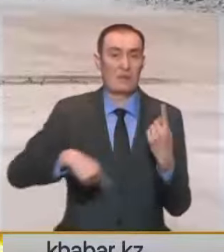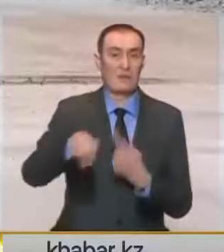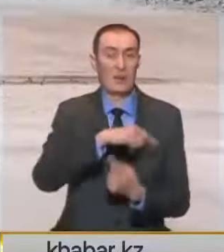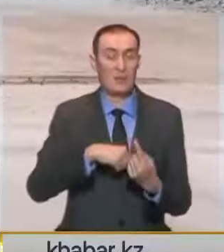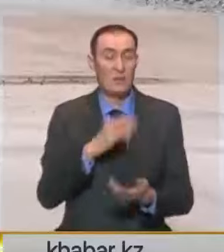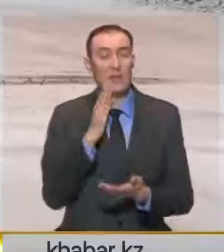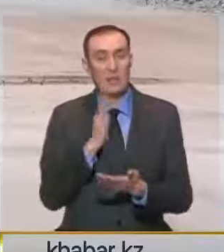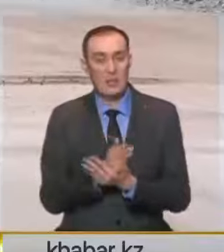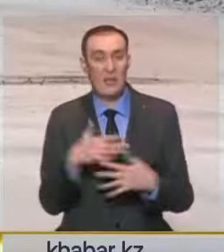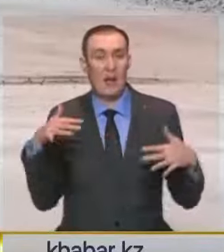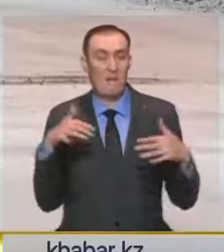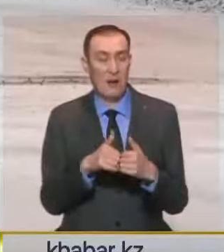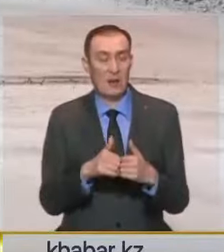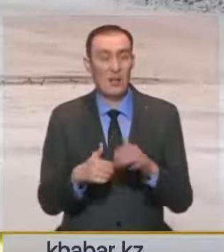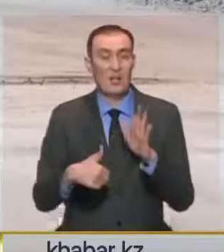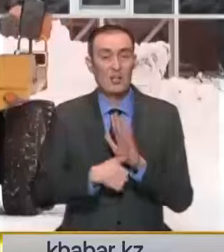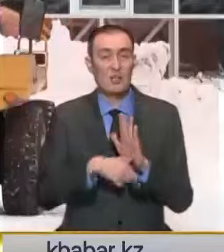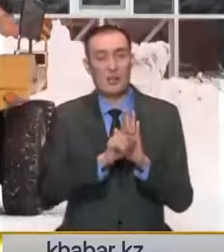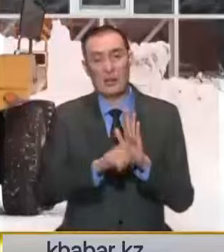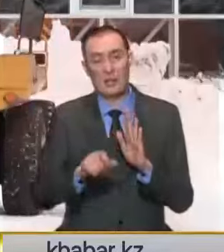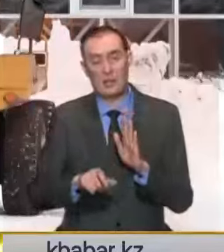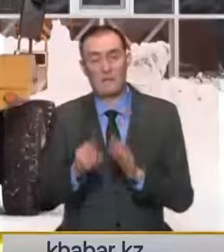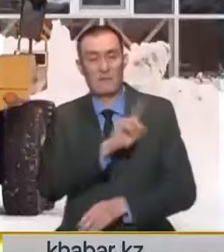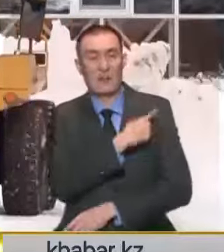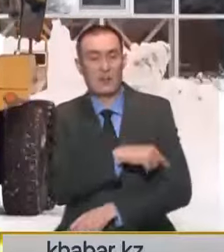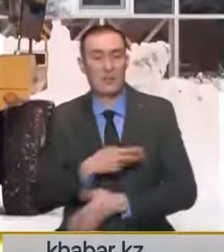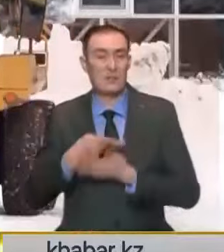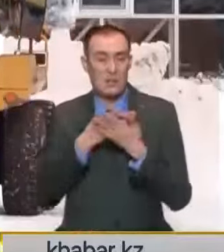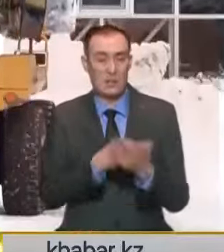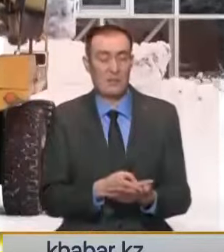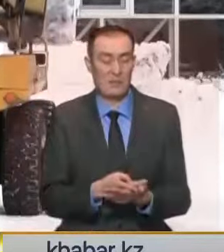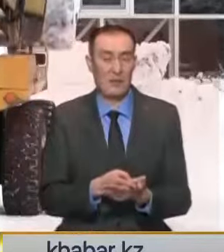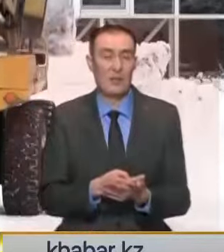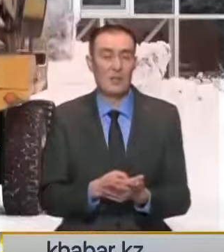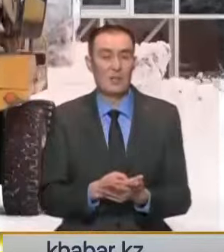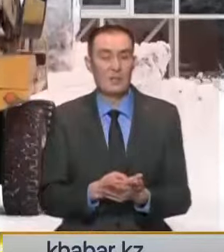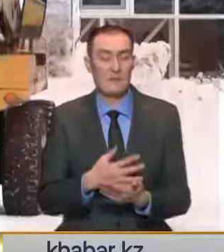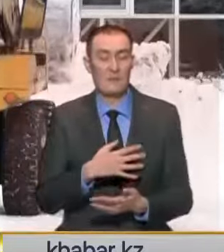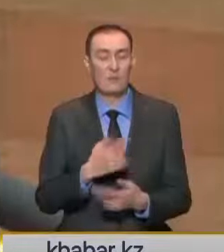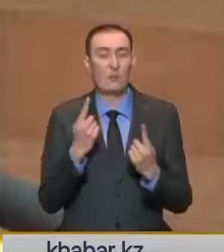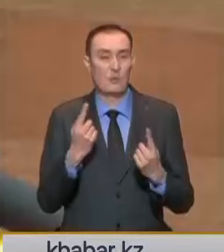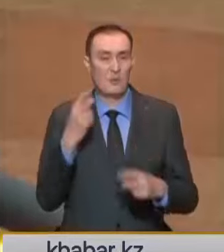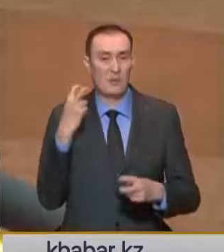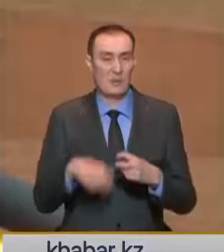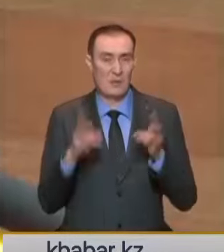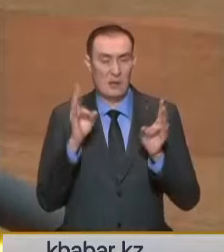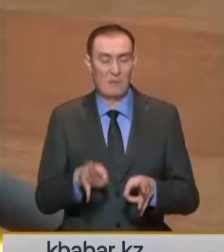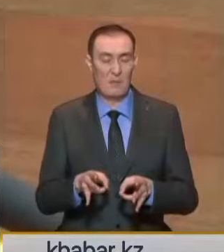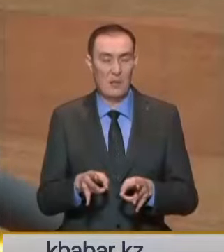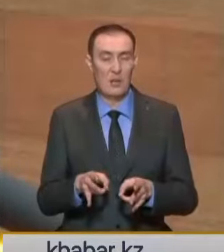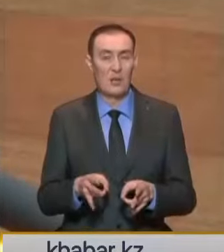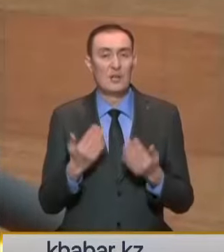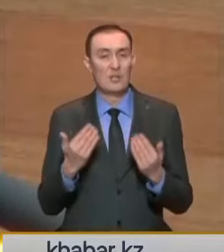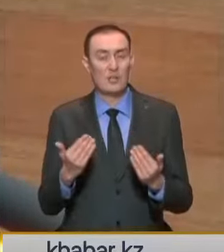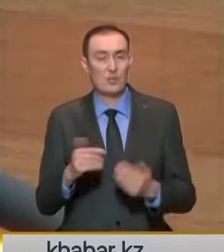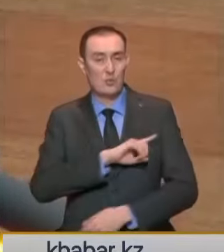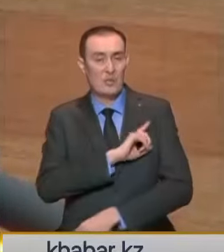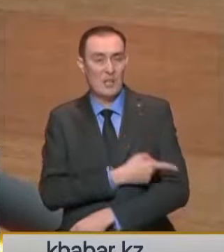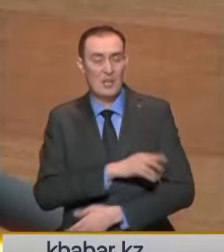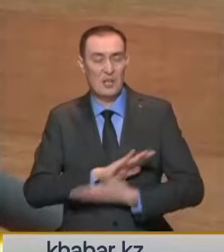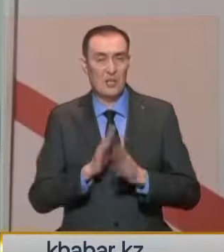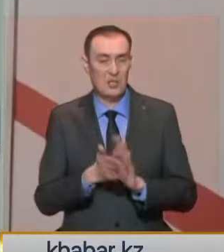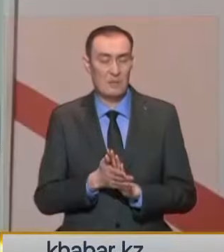разворачивает. Есть столкновения. Шестерых горожан врачи госпитализировали серьезными травмами. Отмечается усиление режима